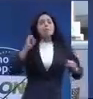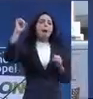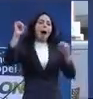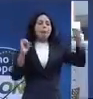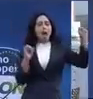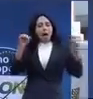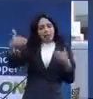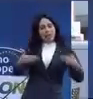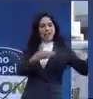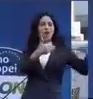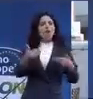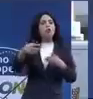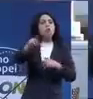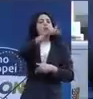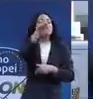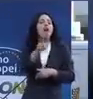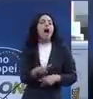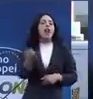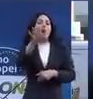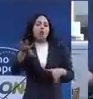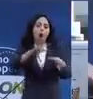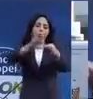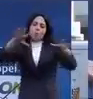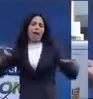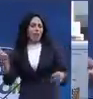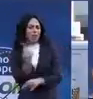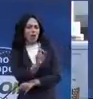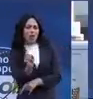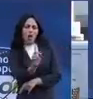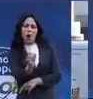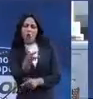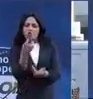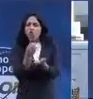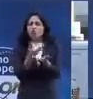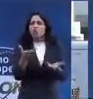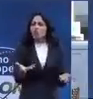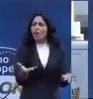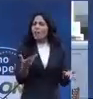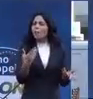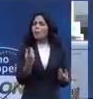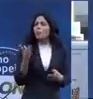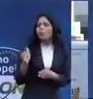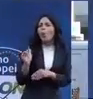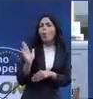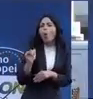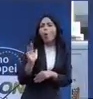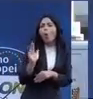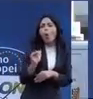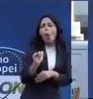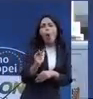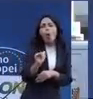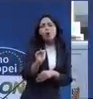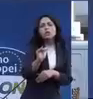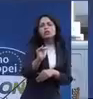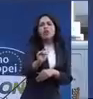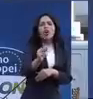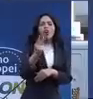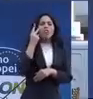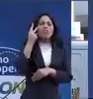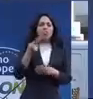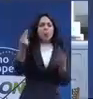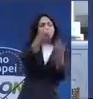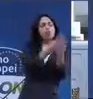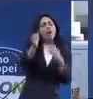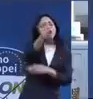dall'Italia l'Italia dall'euro non succederà così succederà che giorno dopo giorno si eroder il progetto